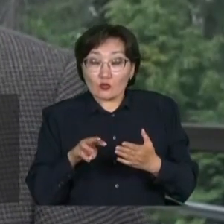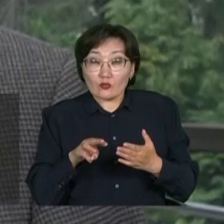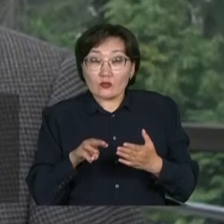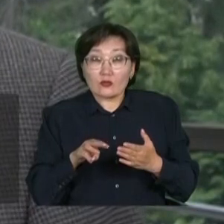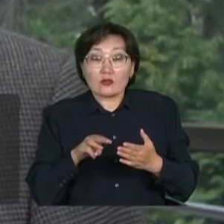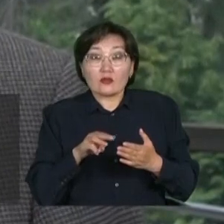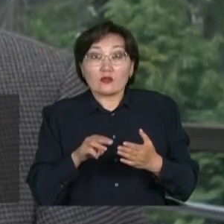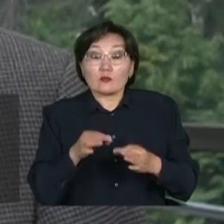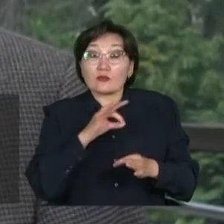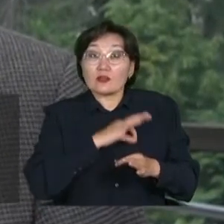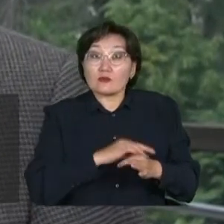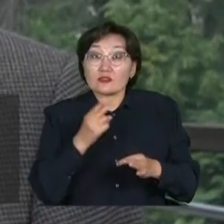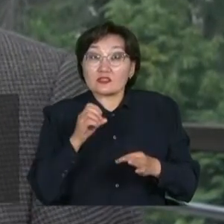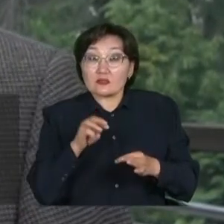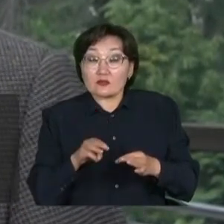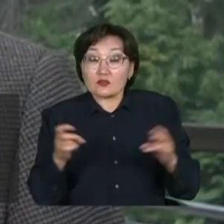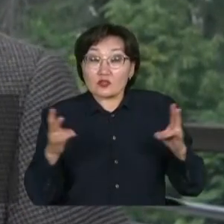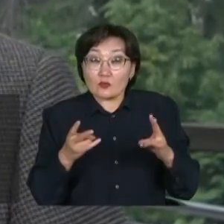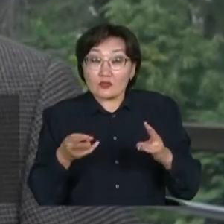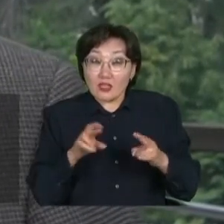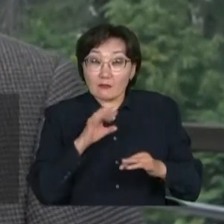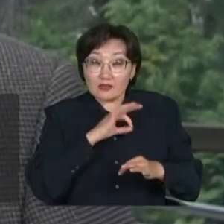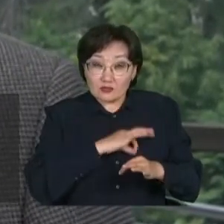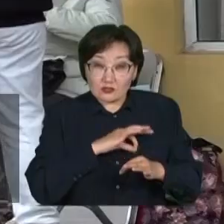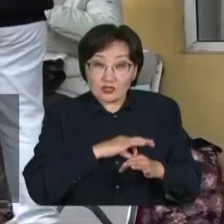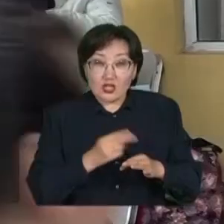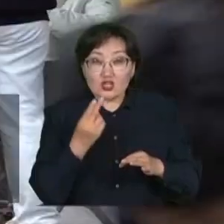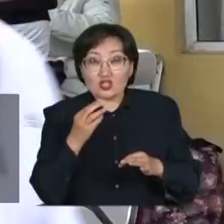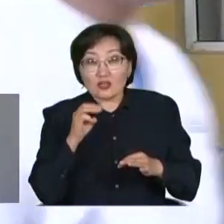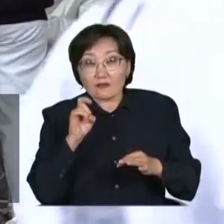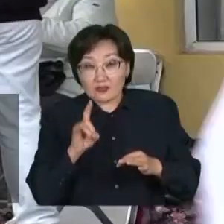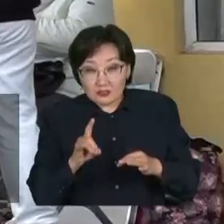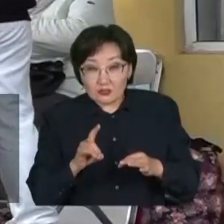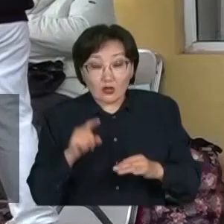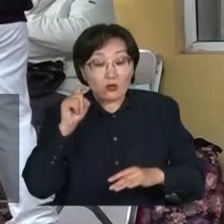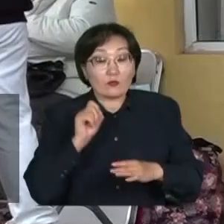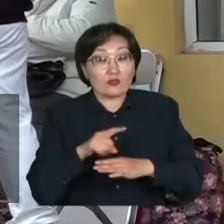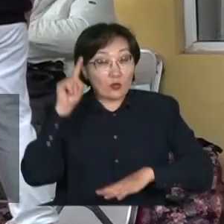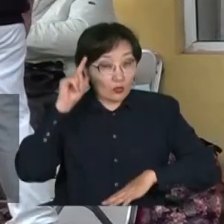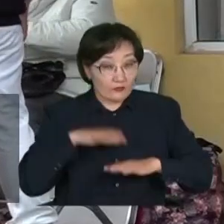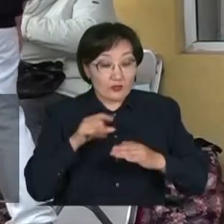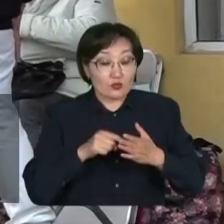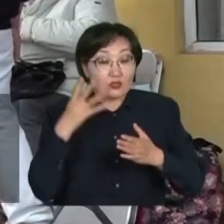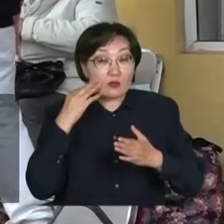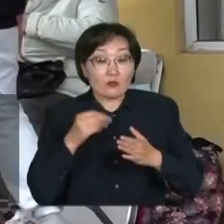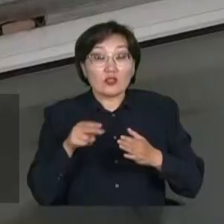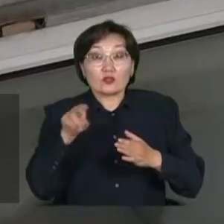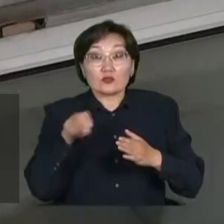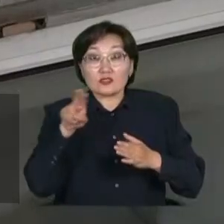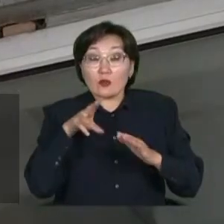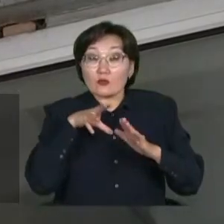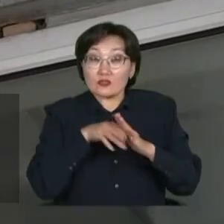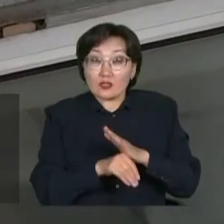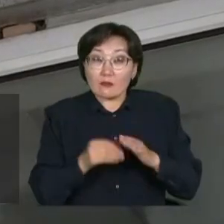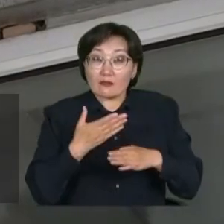цветов, применяемых, необходимых для применения, шрифты. По поручению акима города Ирбулата Досаева дизайн-код